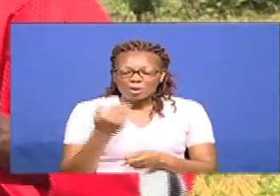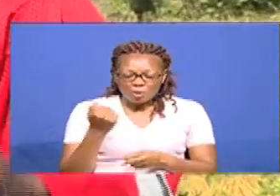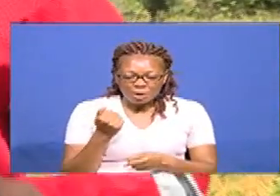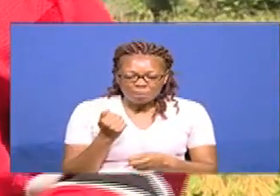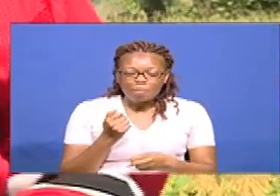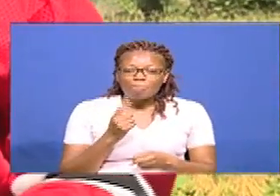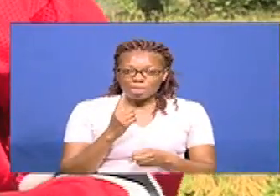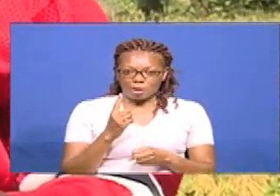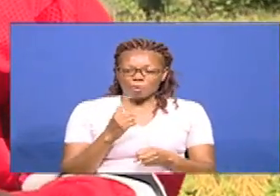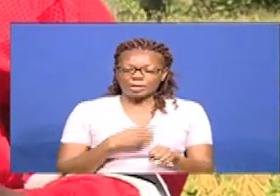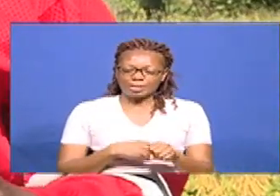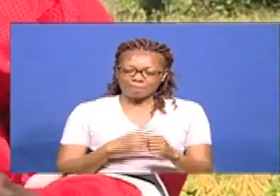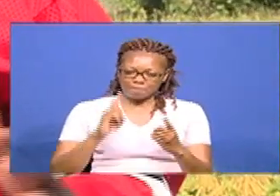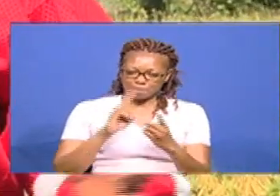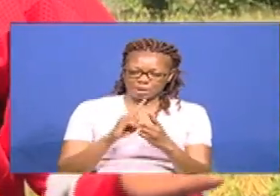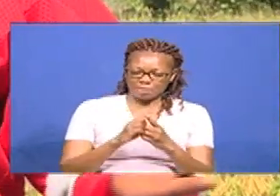mmoja wao.